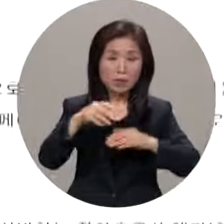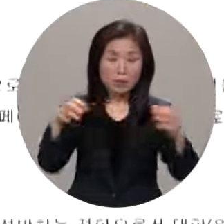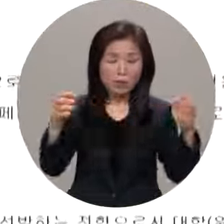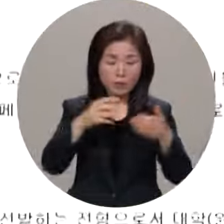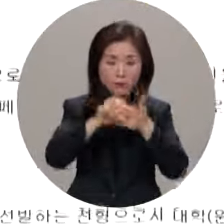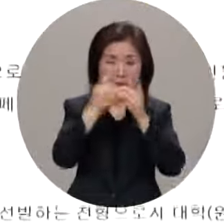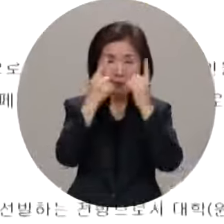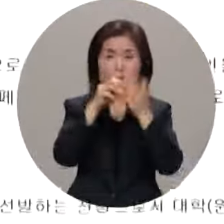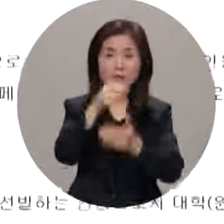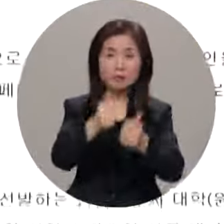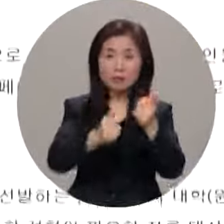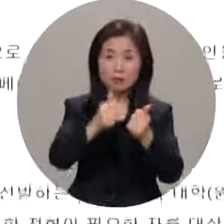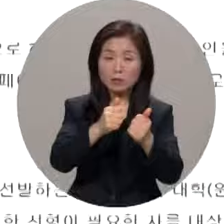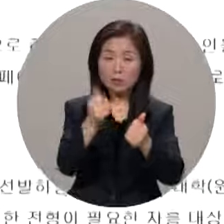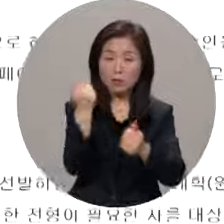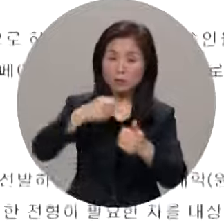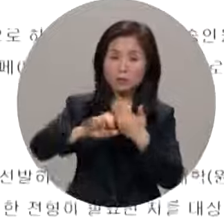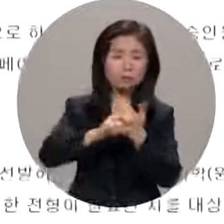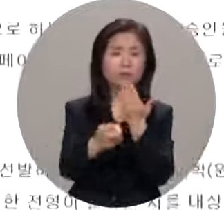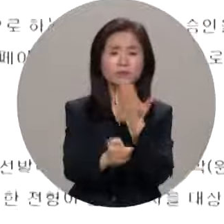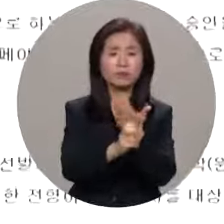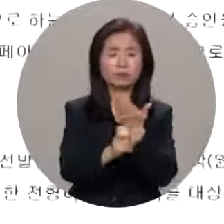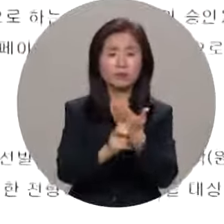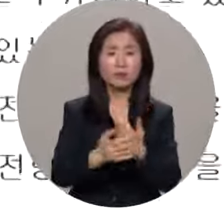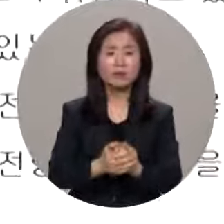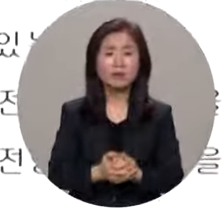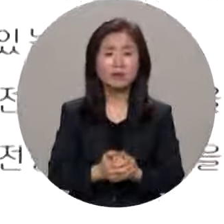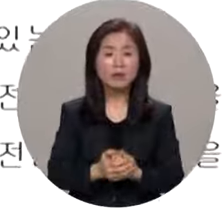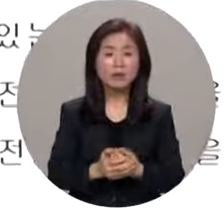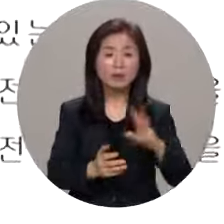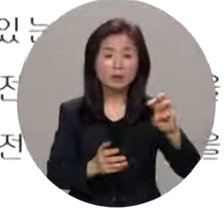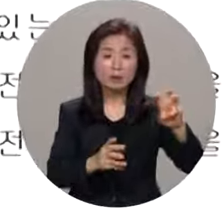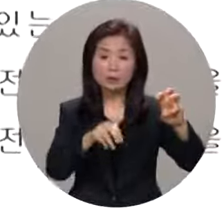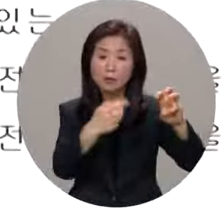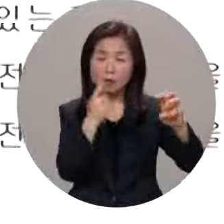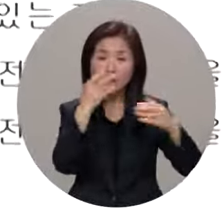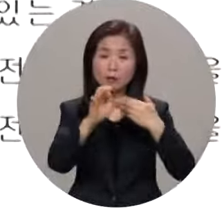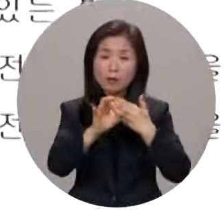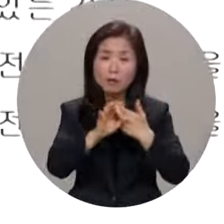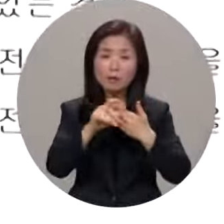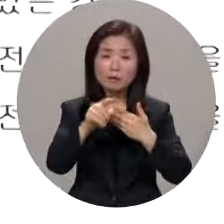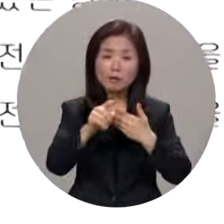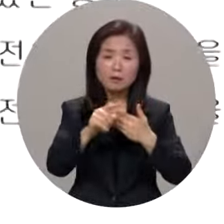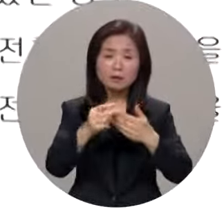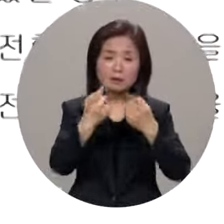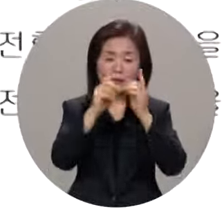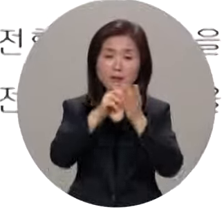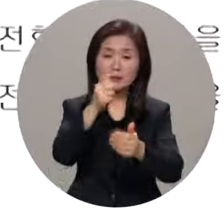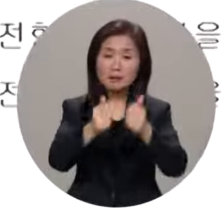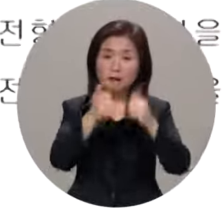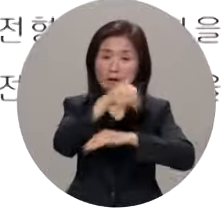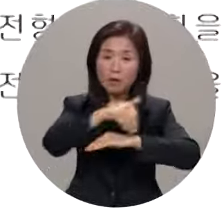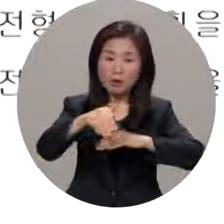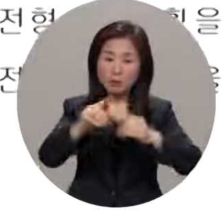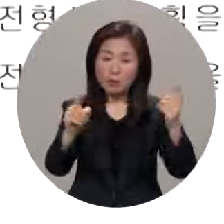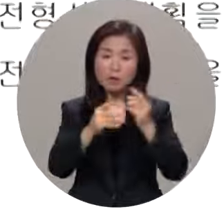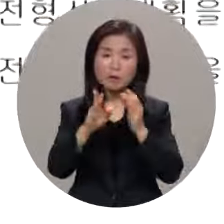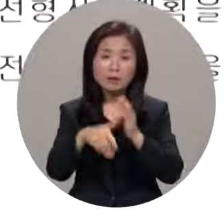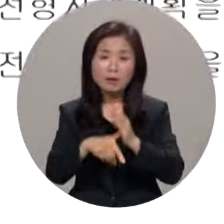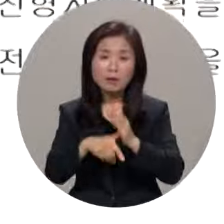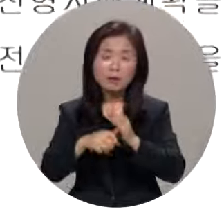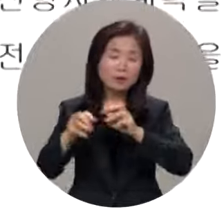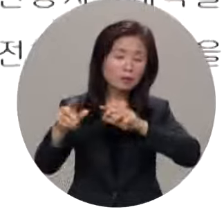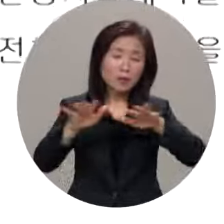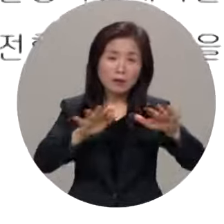고등교육법 시행령 33조에 따르면 대입 전 계획을 뒤늦게 바꿀 때는 천재지변과 같은 부득이한 사유가 있어야 하지만